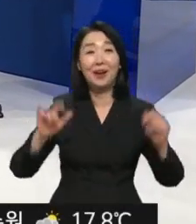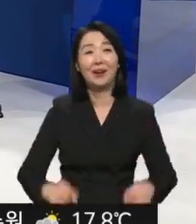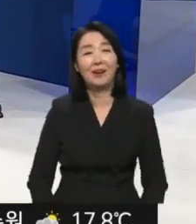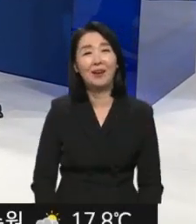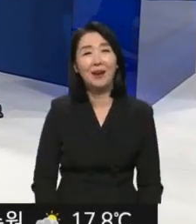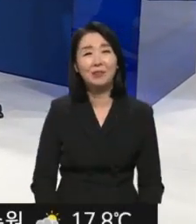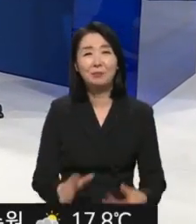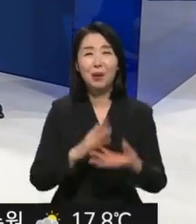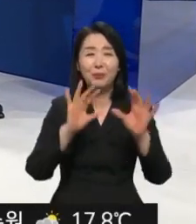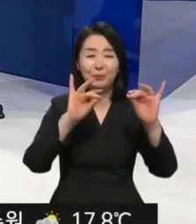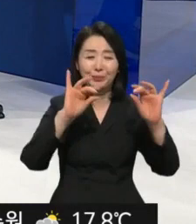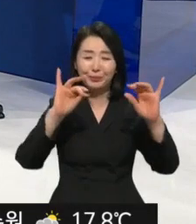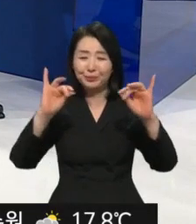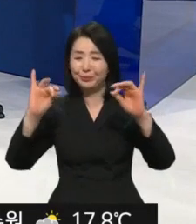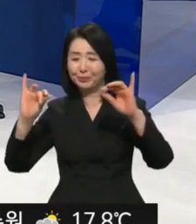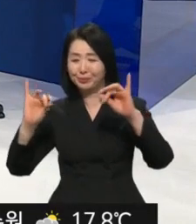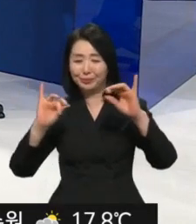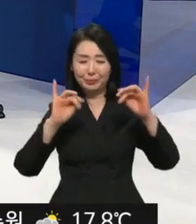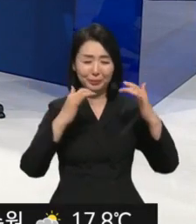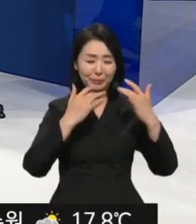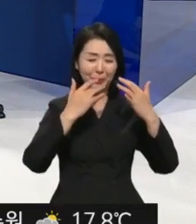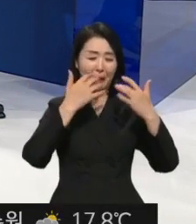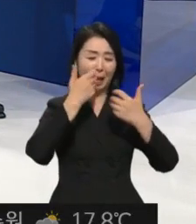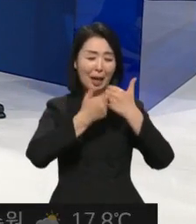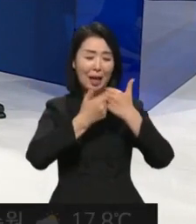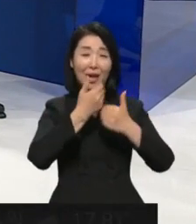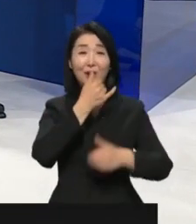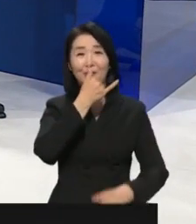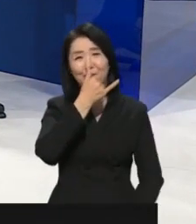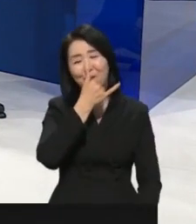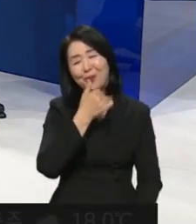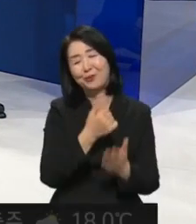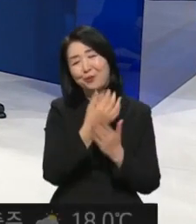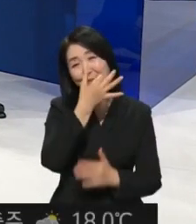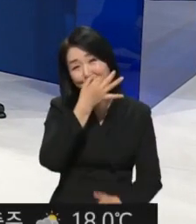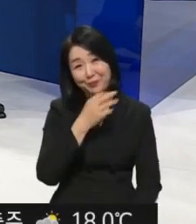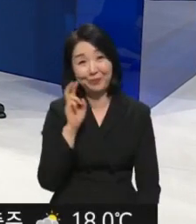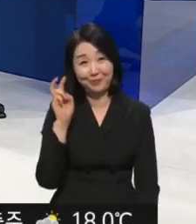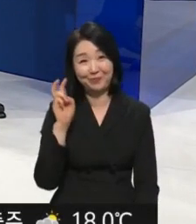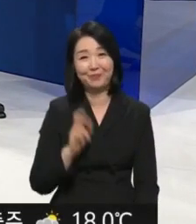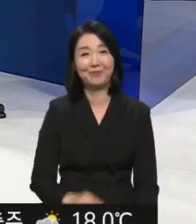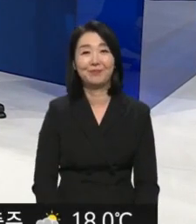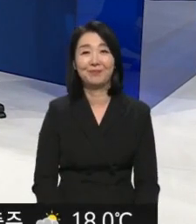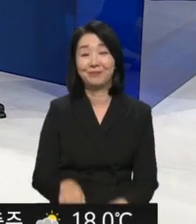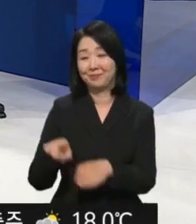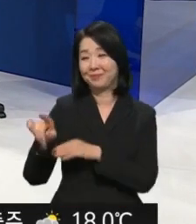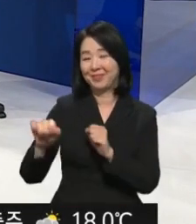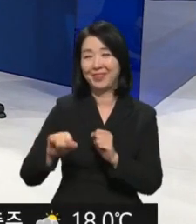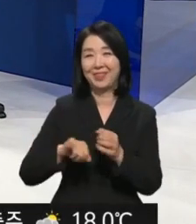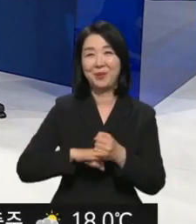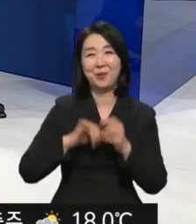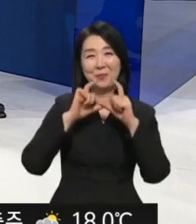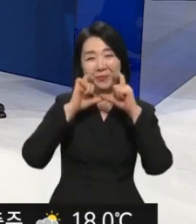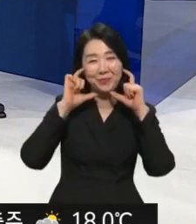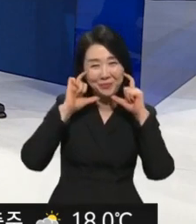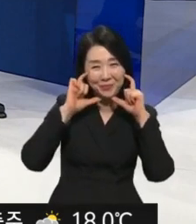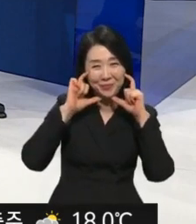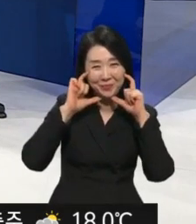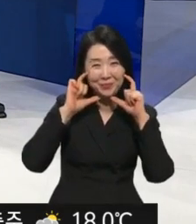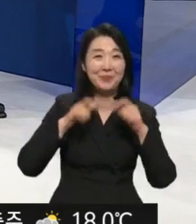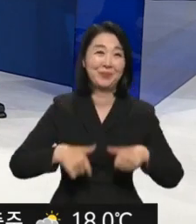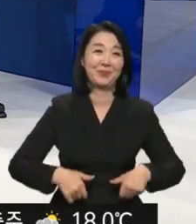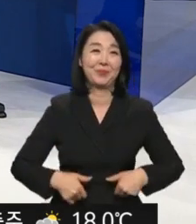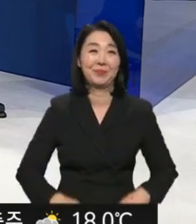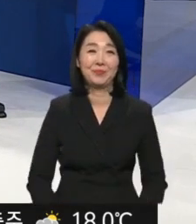하지만 꽃가루가 많이 날려서 꽃가루 알레르기가 있으신 분들은 좀 힘드실 것 같습니다. 외출하실 때 꼭 마스크 잊지